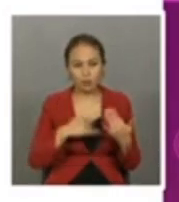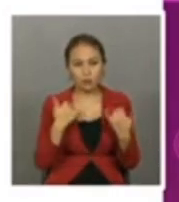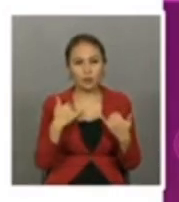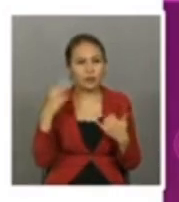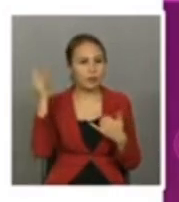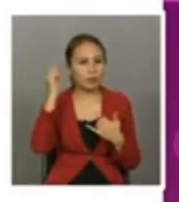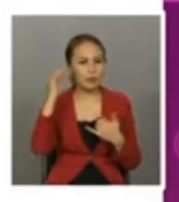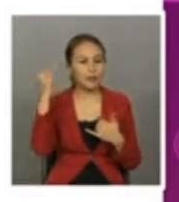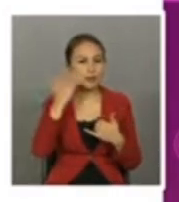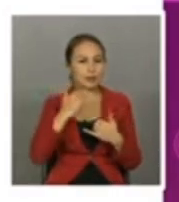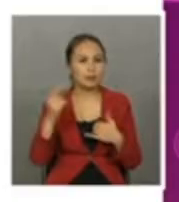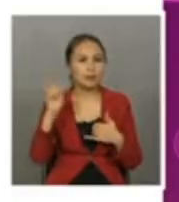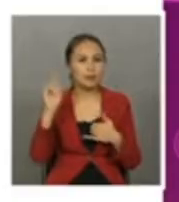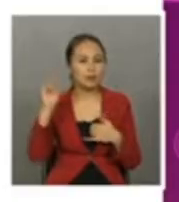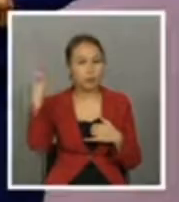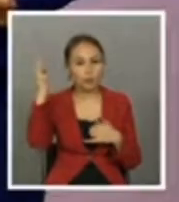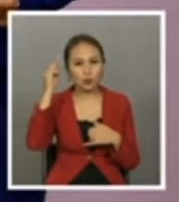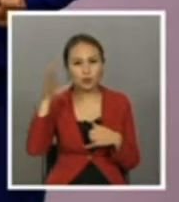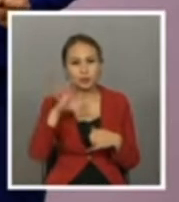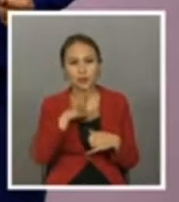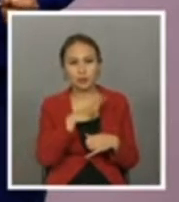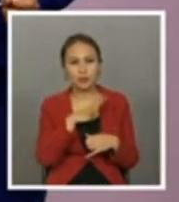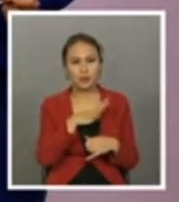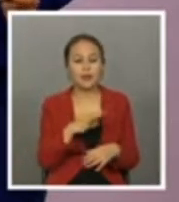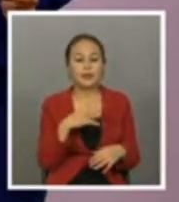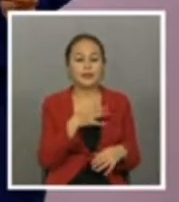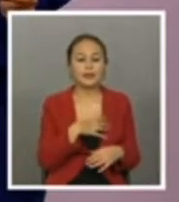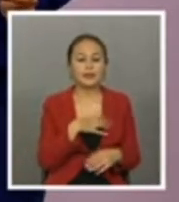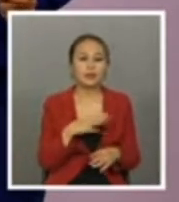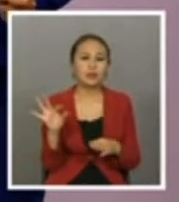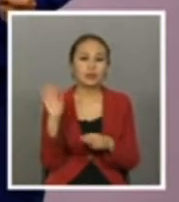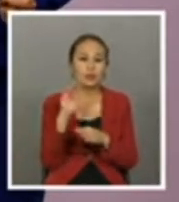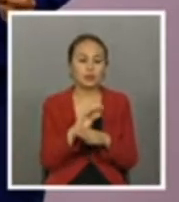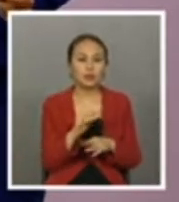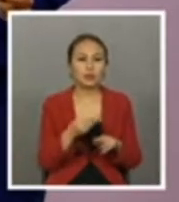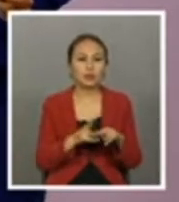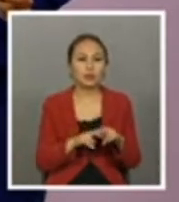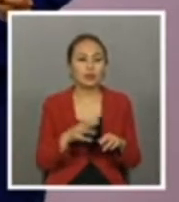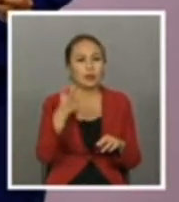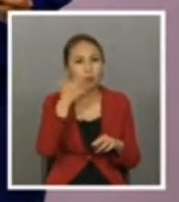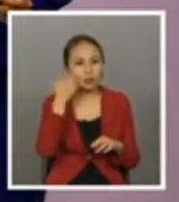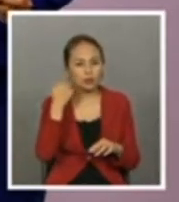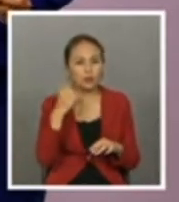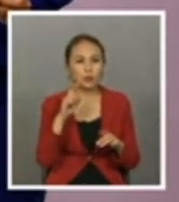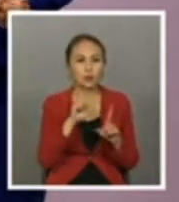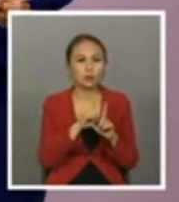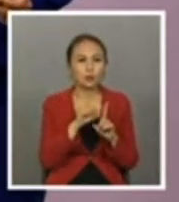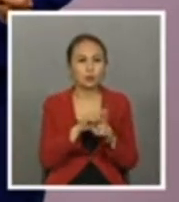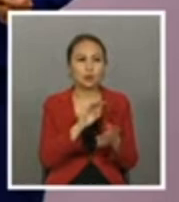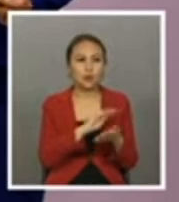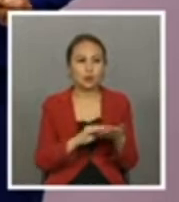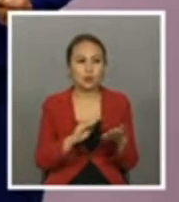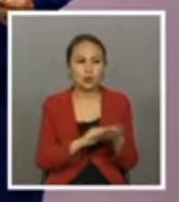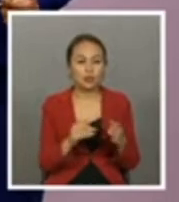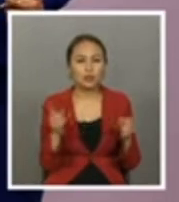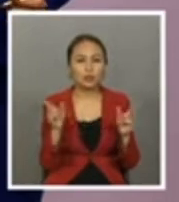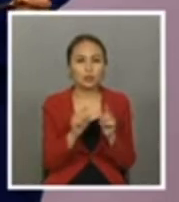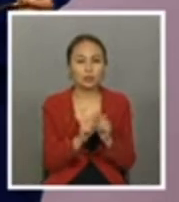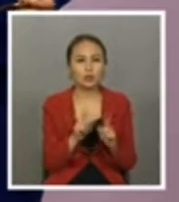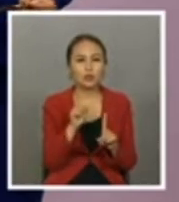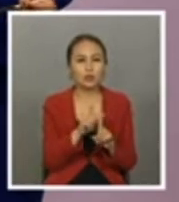сендер нені үйрендіңдер? Негізгі түбірге жұрнақ жалғау арқылы туынды сөз және түбірлес